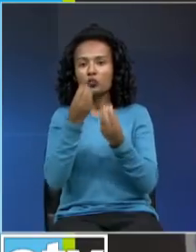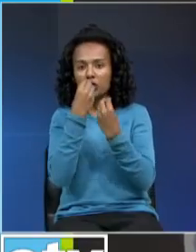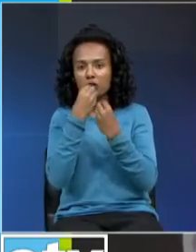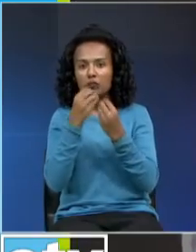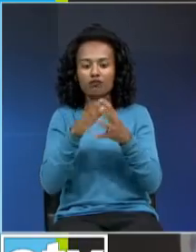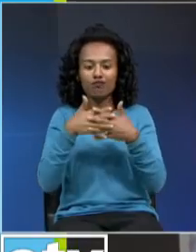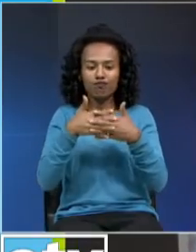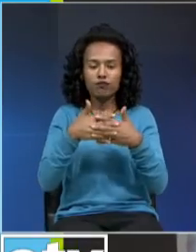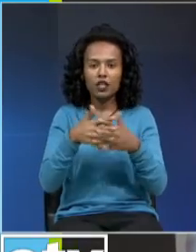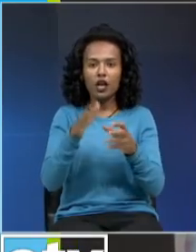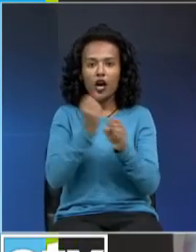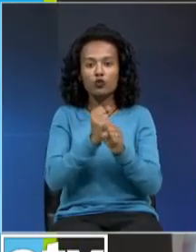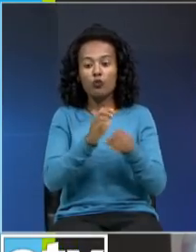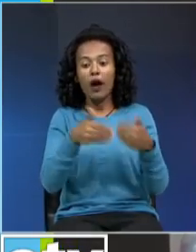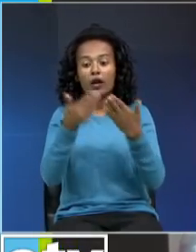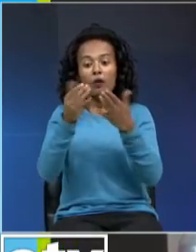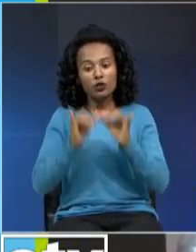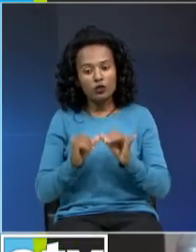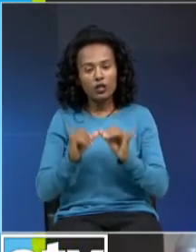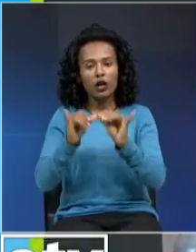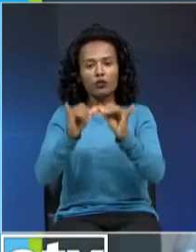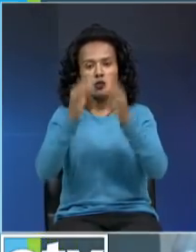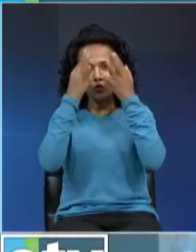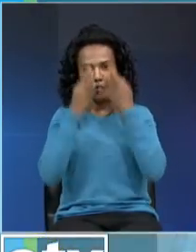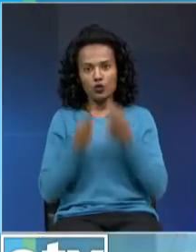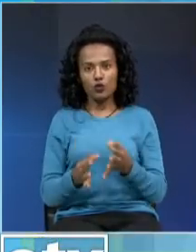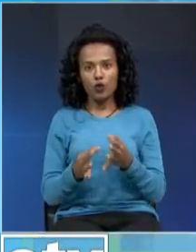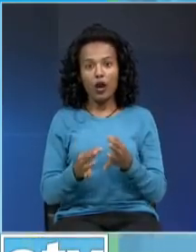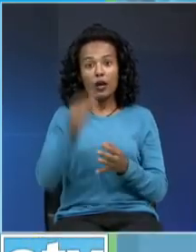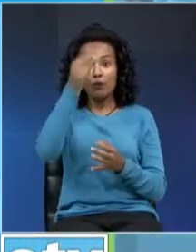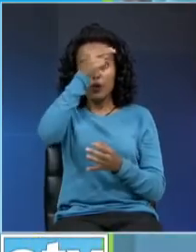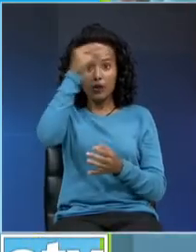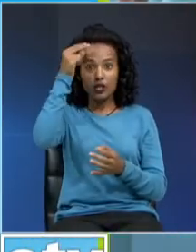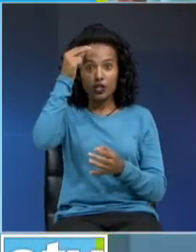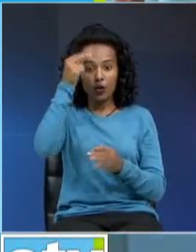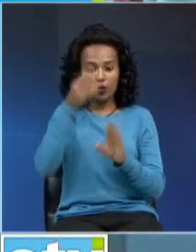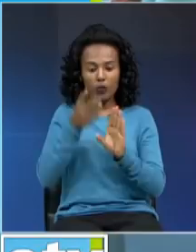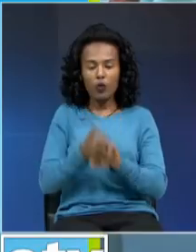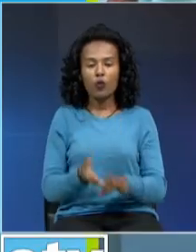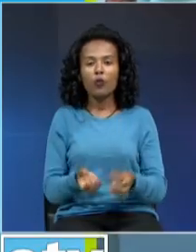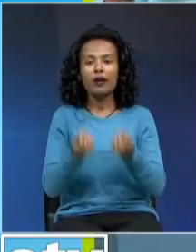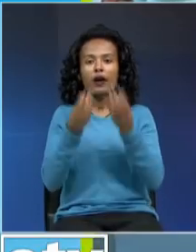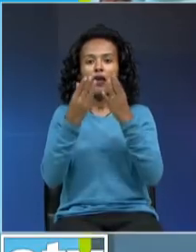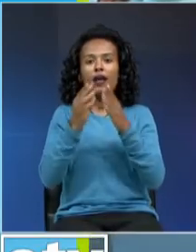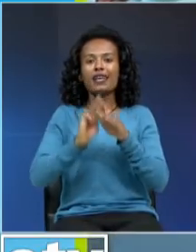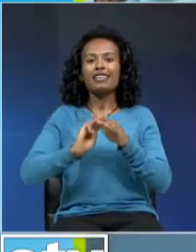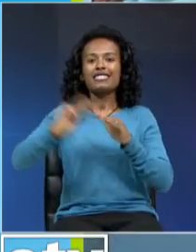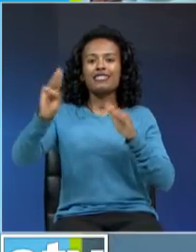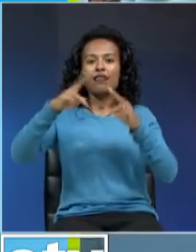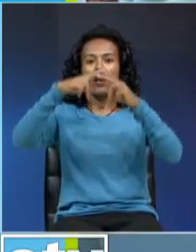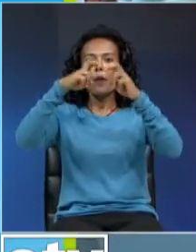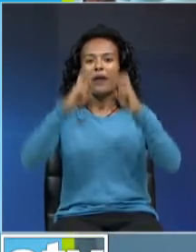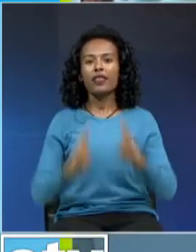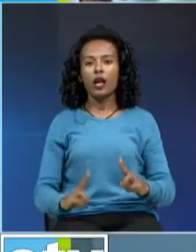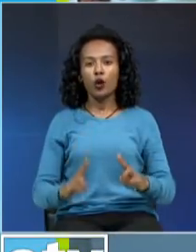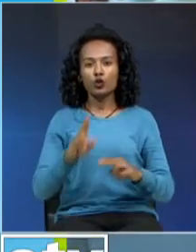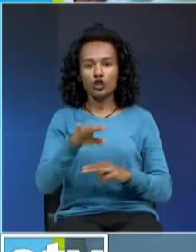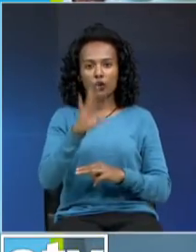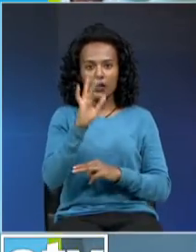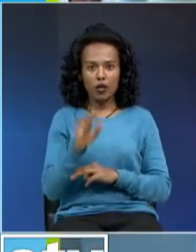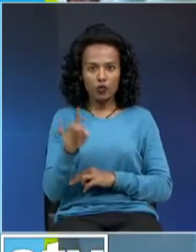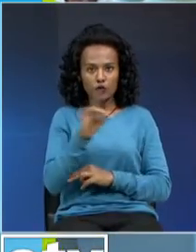ቁሳቁሶችን ማቅረባቸውን እንዲቀጥሉም ነው የተወሰነው። በቤኒሻንጉል ጉሙዝ ክልል በርካታ የስደተኛ መጠለያዎች የሚገኙ